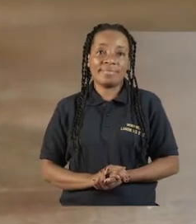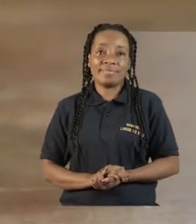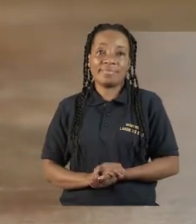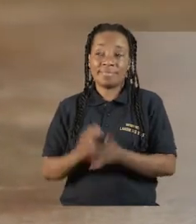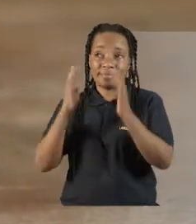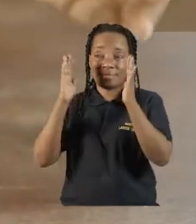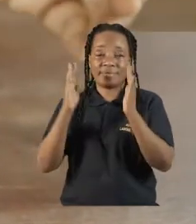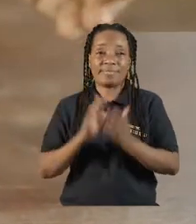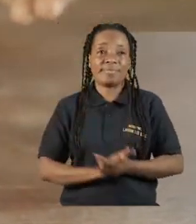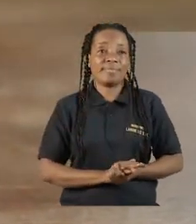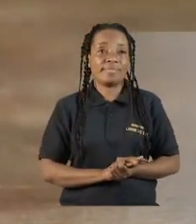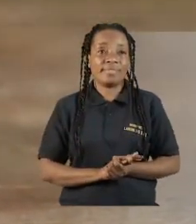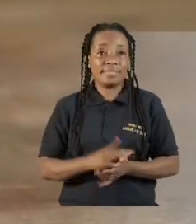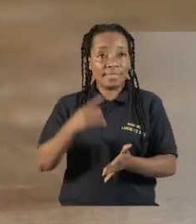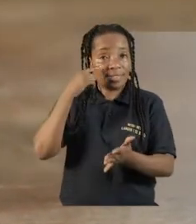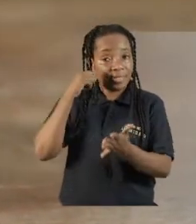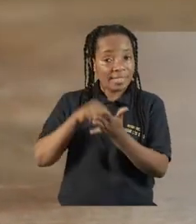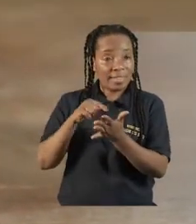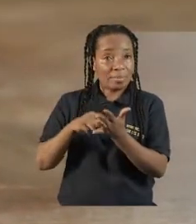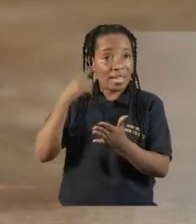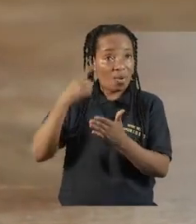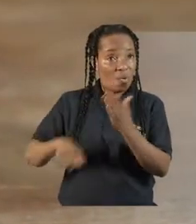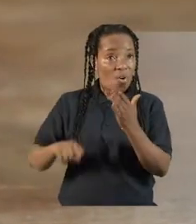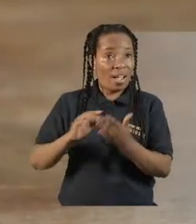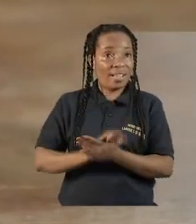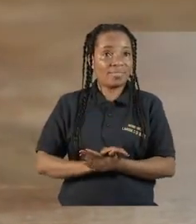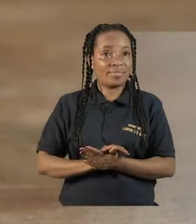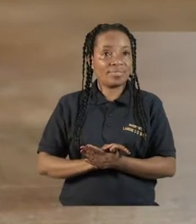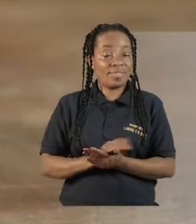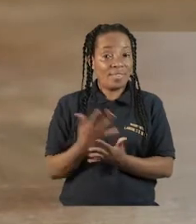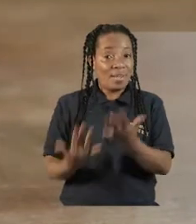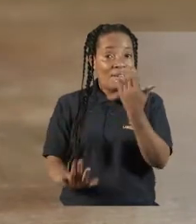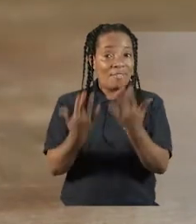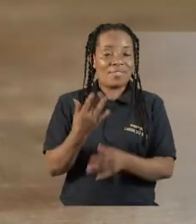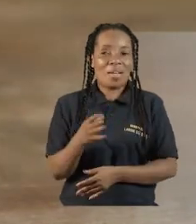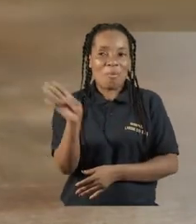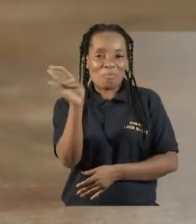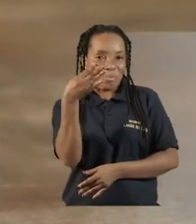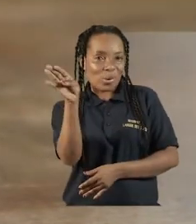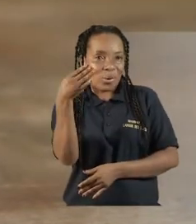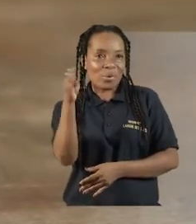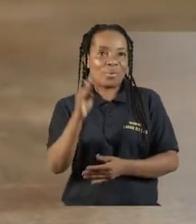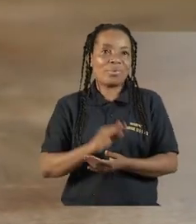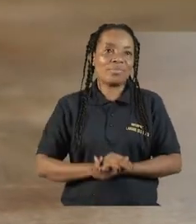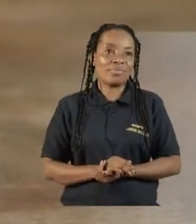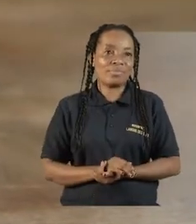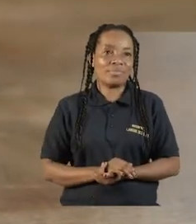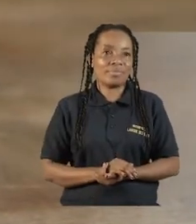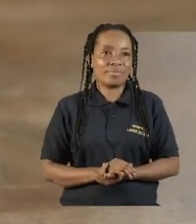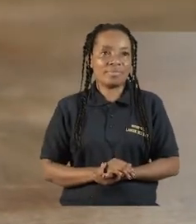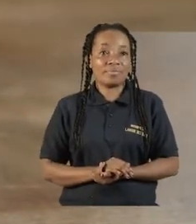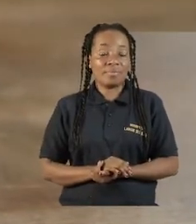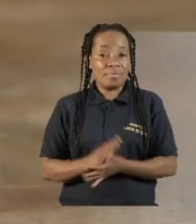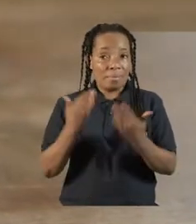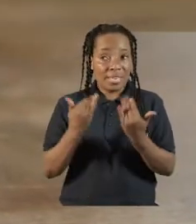Nous constatons que le labo gaz délivre une flamme bleue. À l'aide d'une pince, nous